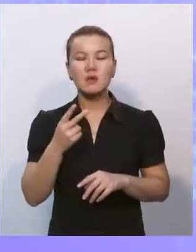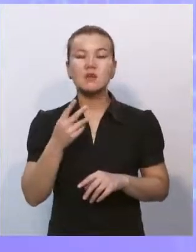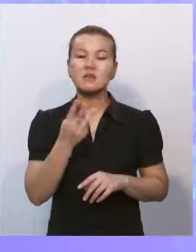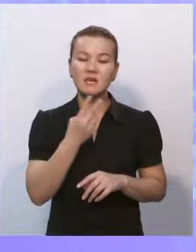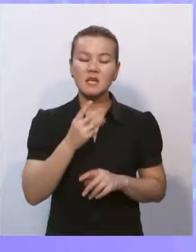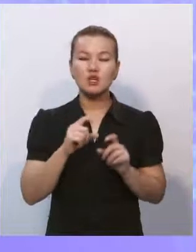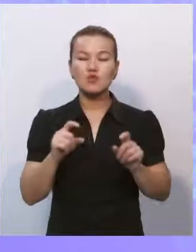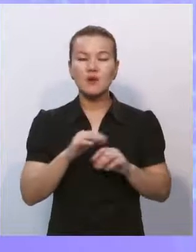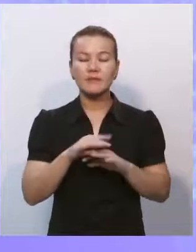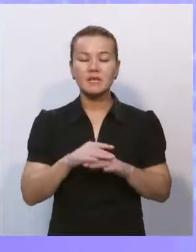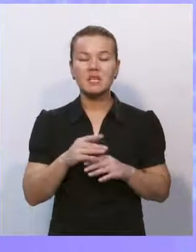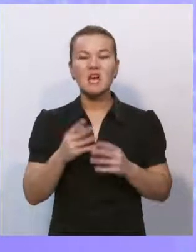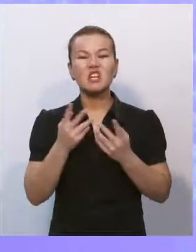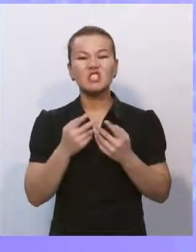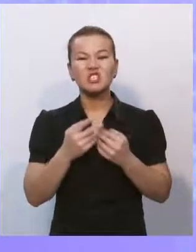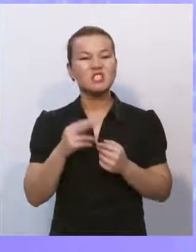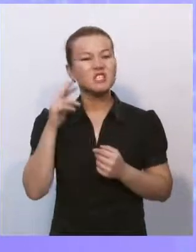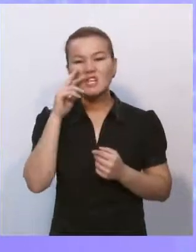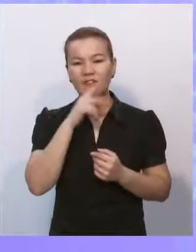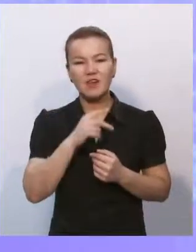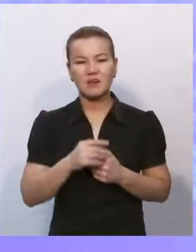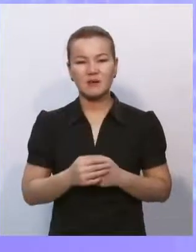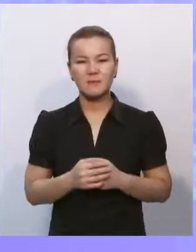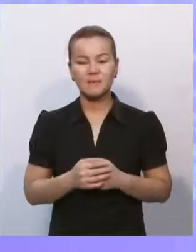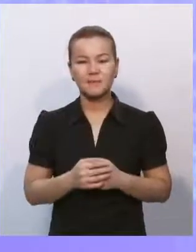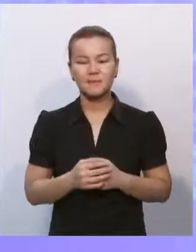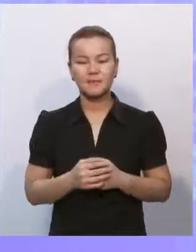уравнение решены неверно